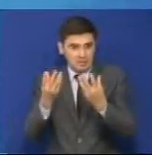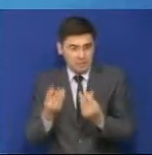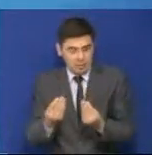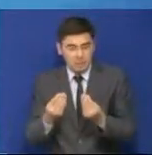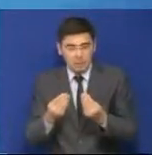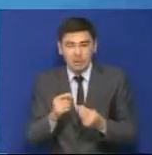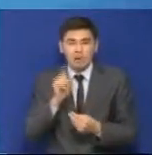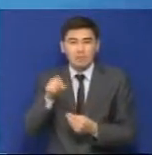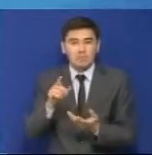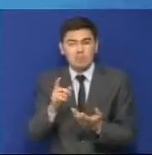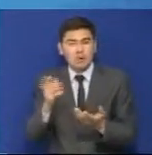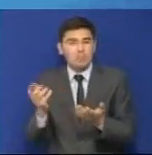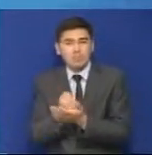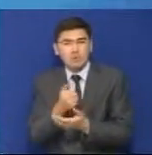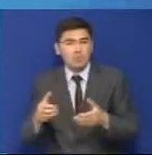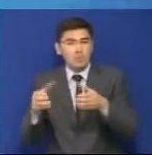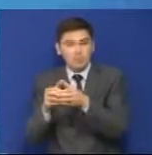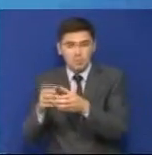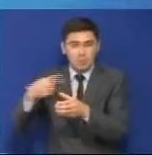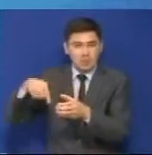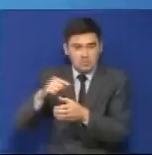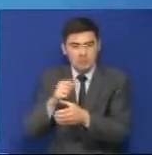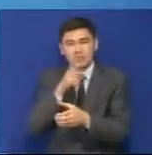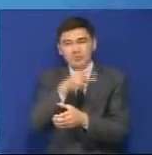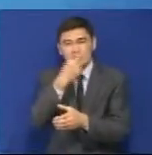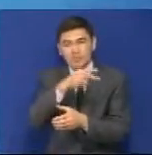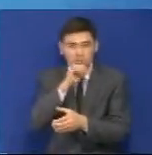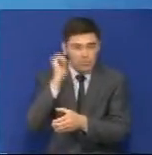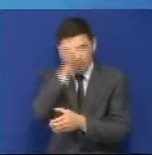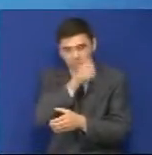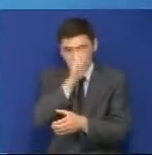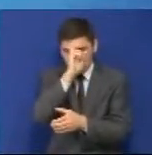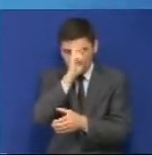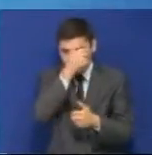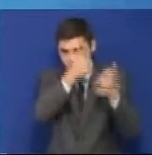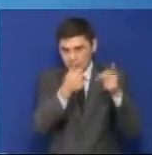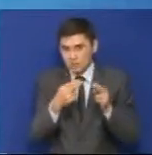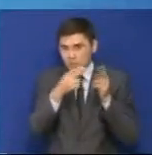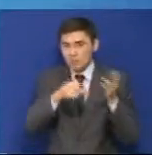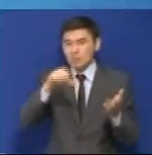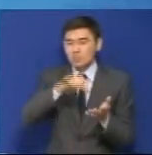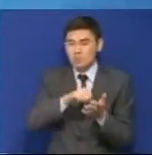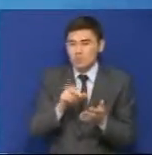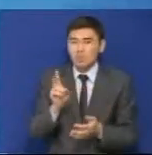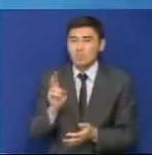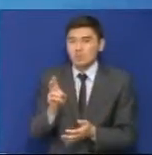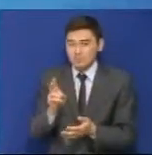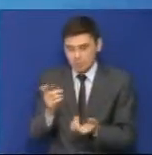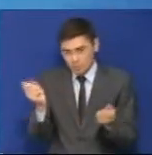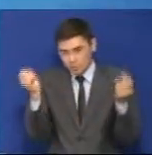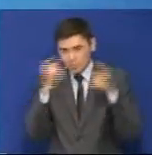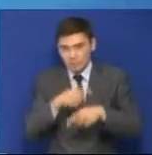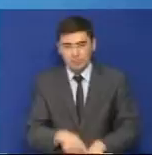қатысып, 2020 жылы республикалық жиында Шығыс Қазақстанның намысын қай команда қорғайтынын анықтап